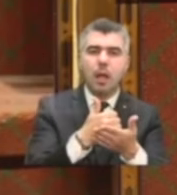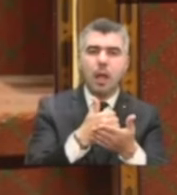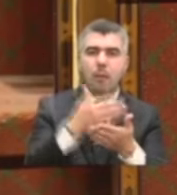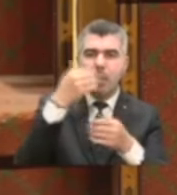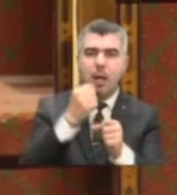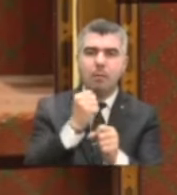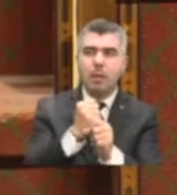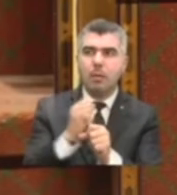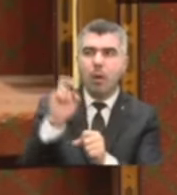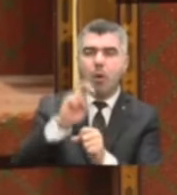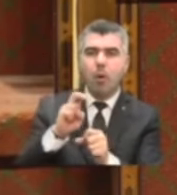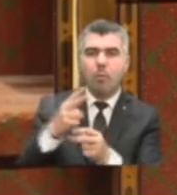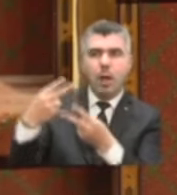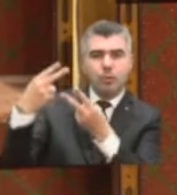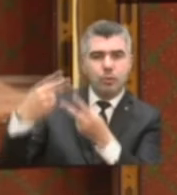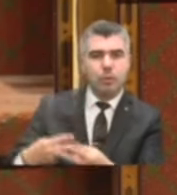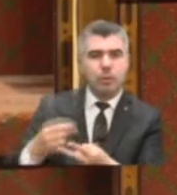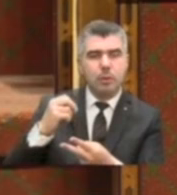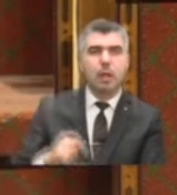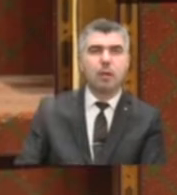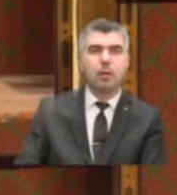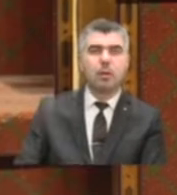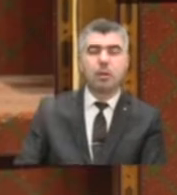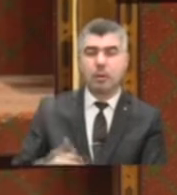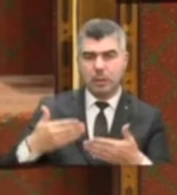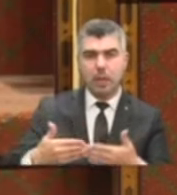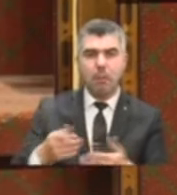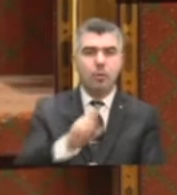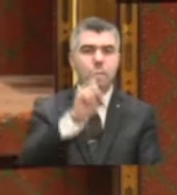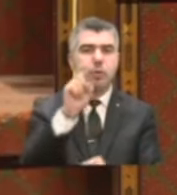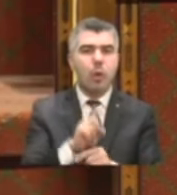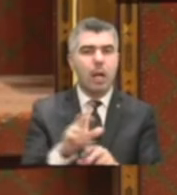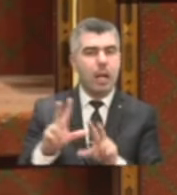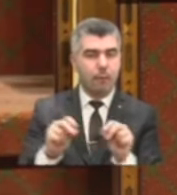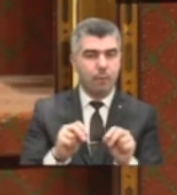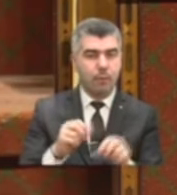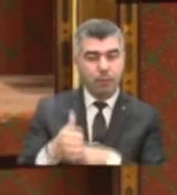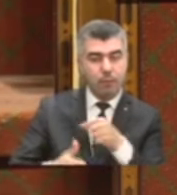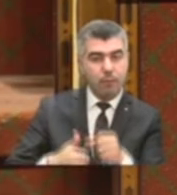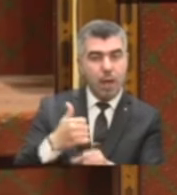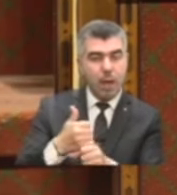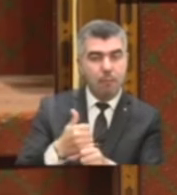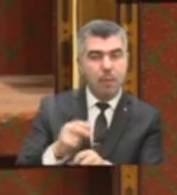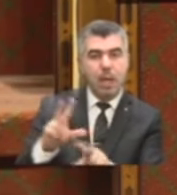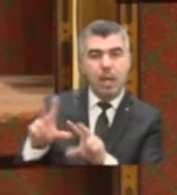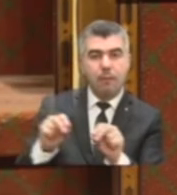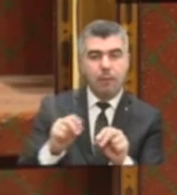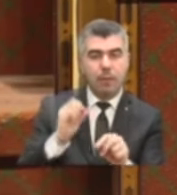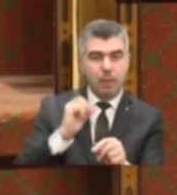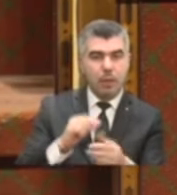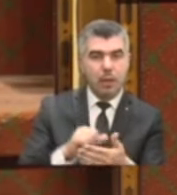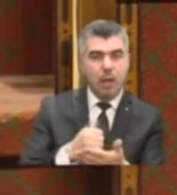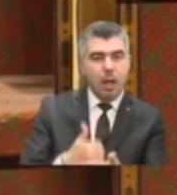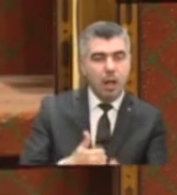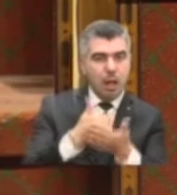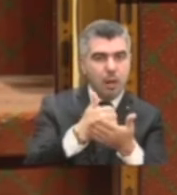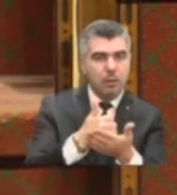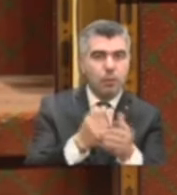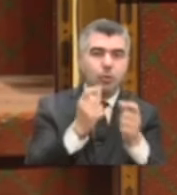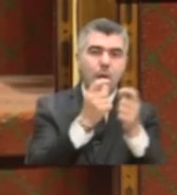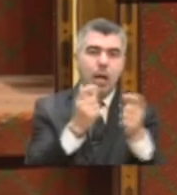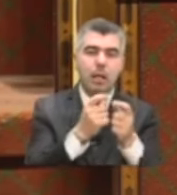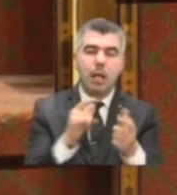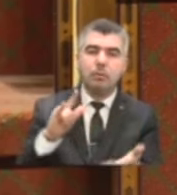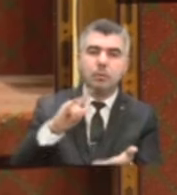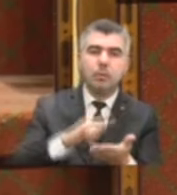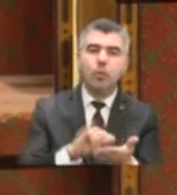لتوطيد ارتباطهم ببلادهم، وحنا بدورنا كتسألوا ياك هذا العام والعام اللي داز ساهمتوا في لارام، قولوا لنا شنو هو